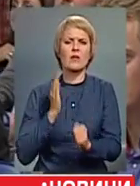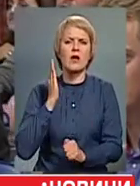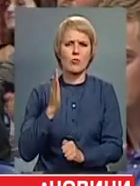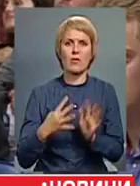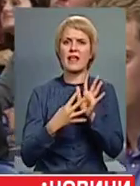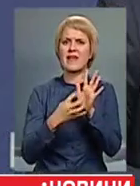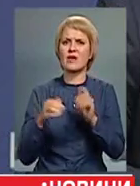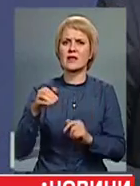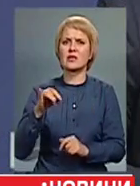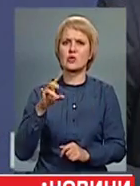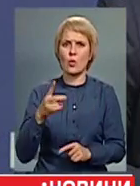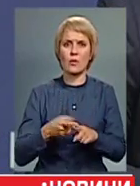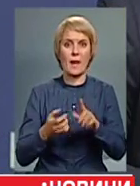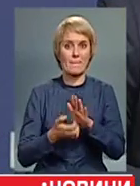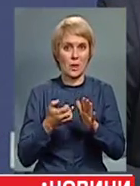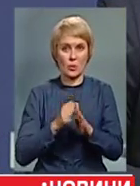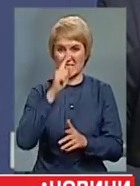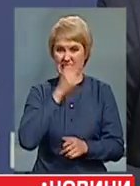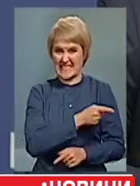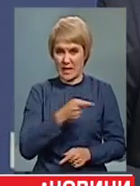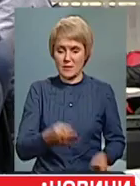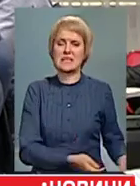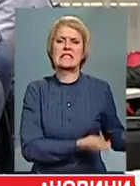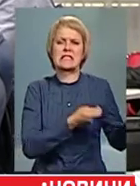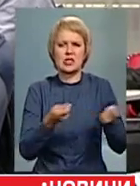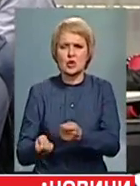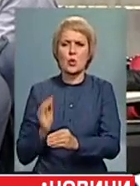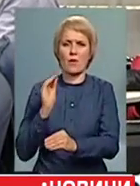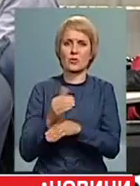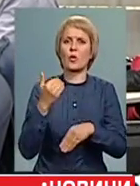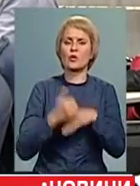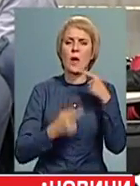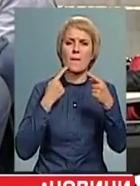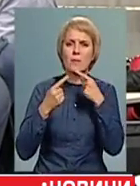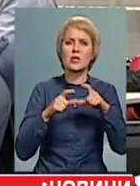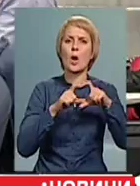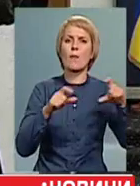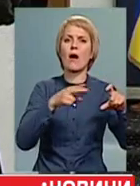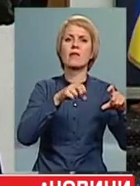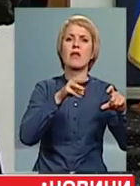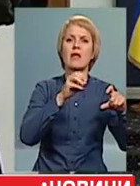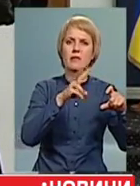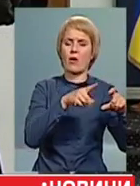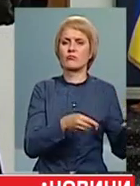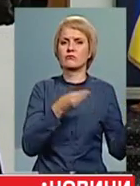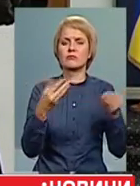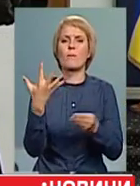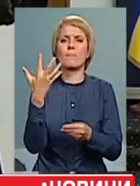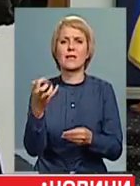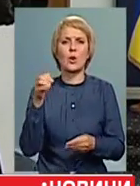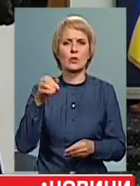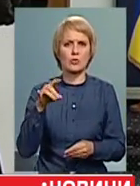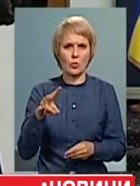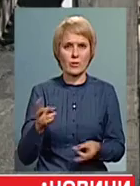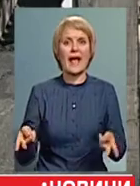тонн, яких поки що бракує, за місяць довезуть. Уже відбулися переговори з ДТЕК. Компанія обіцяла надати 500 тисяч тонн.